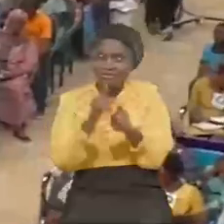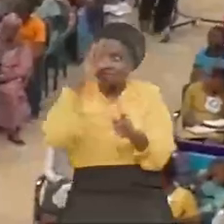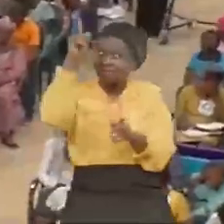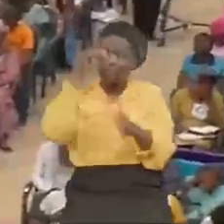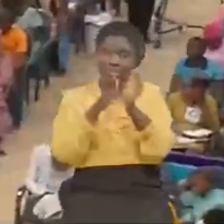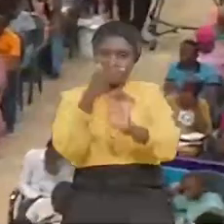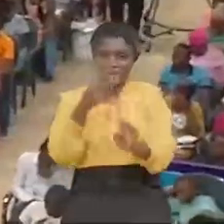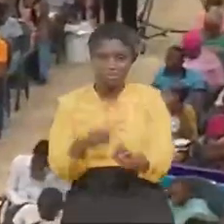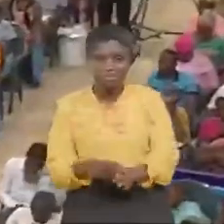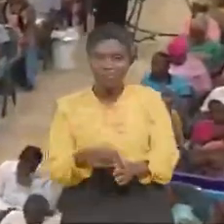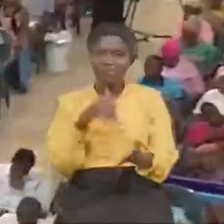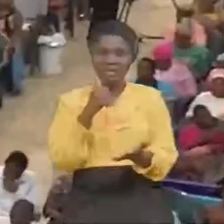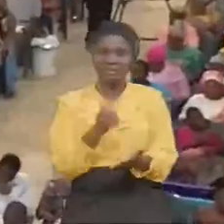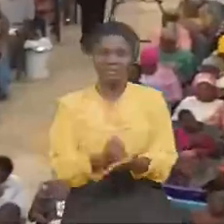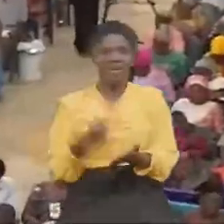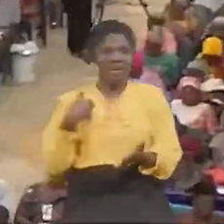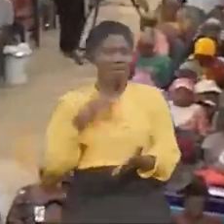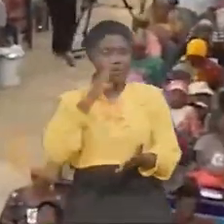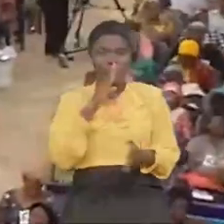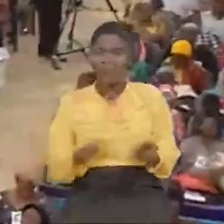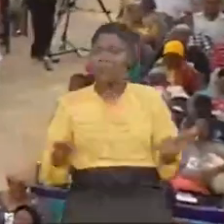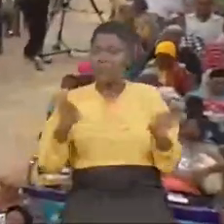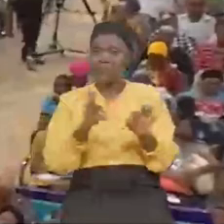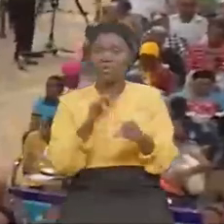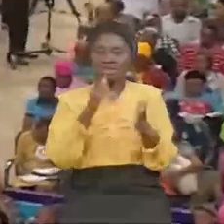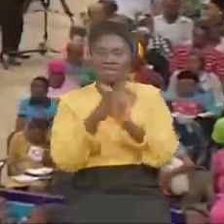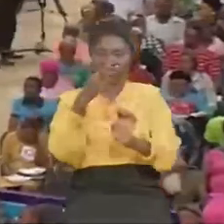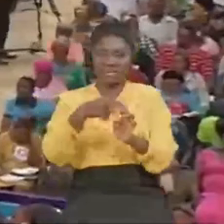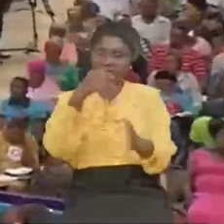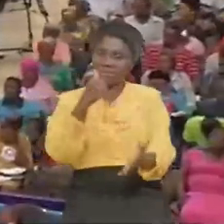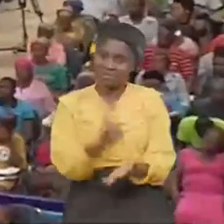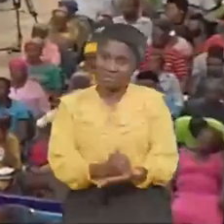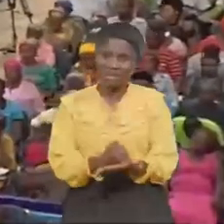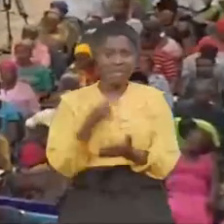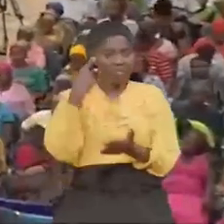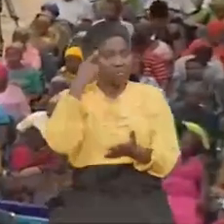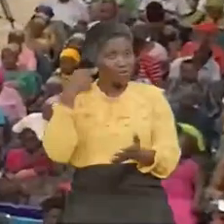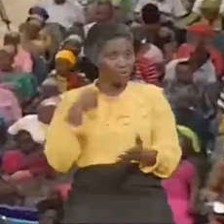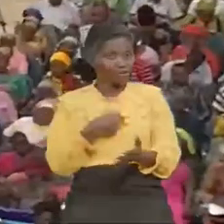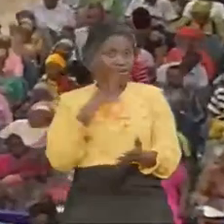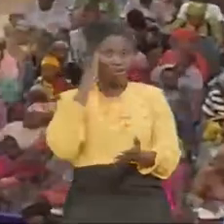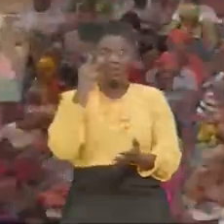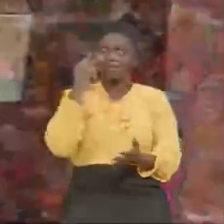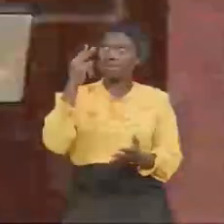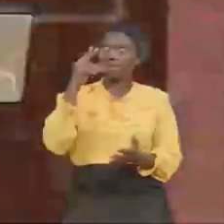Nous serons dignes au nom de Jésus. Parce que nous le verrons tel qu'il